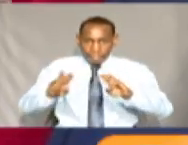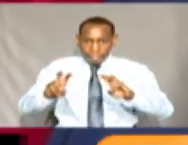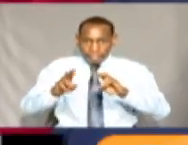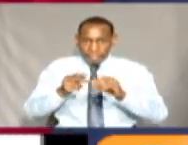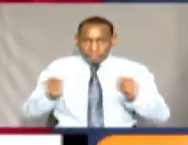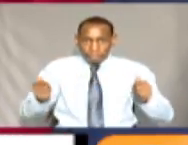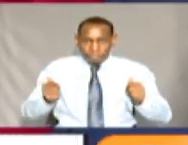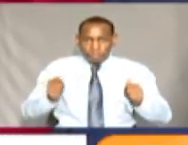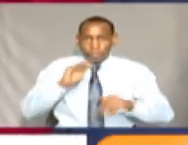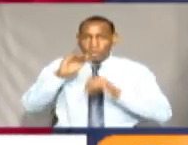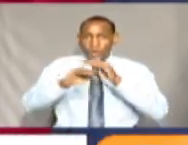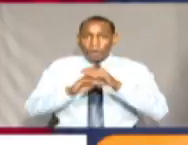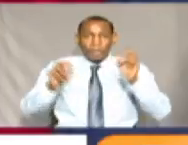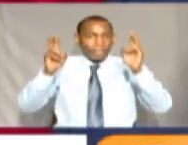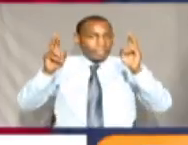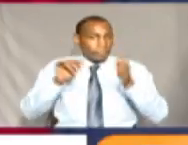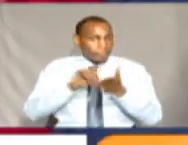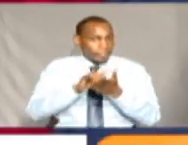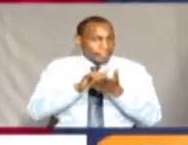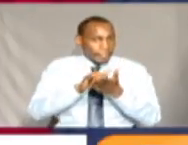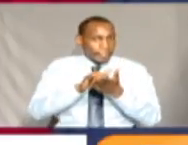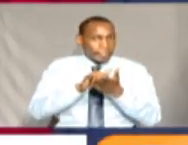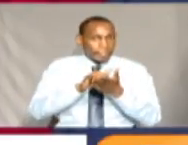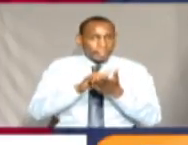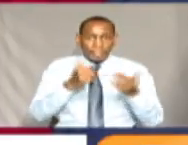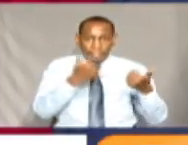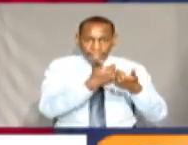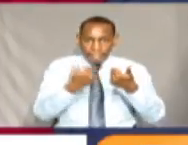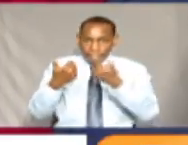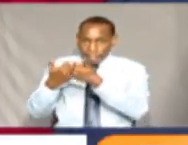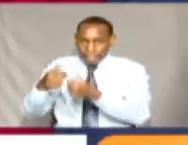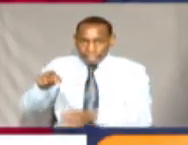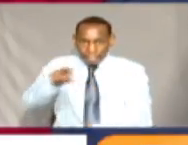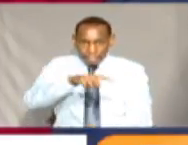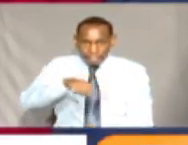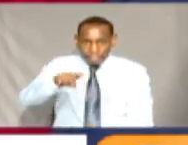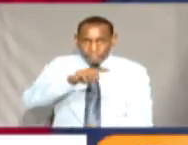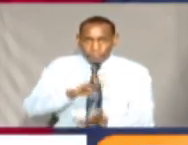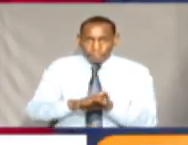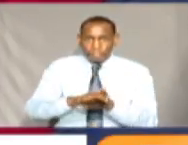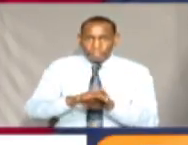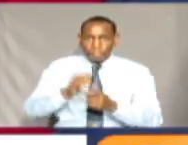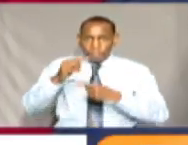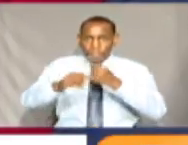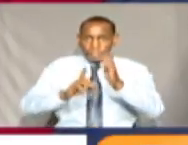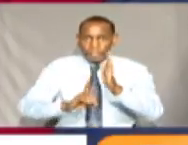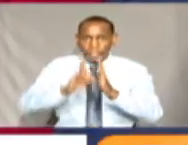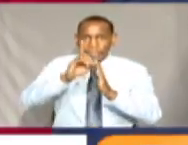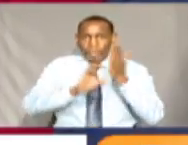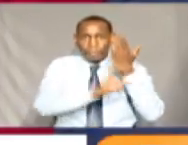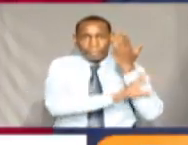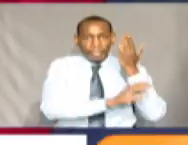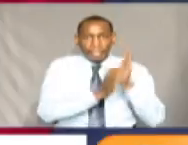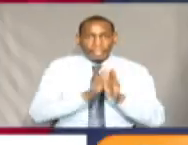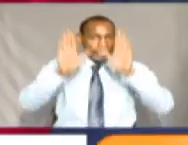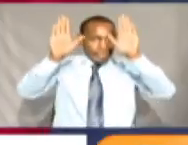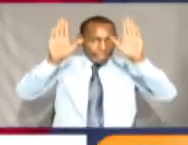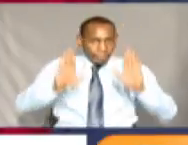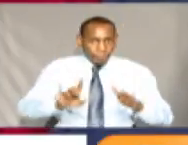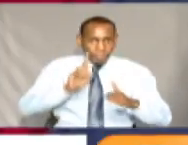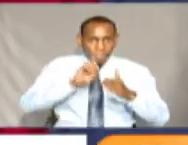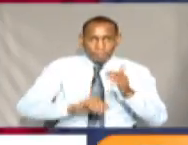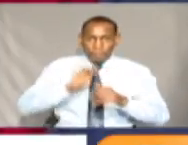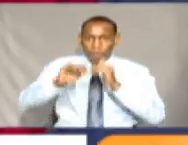ya yale mambo ambayo ni changamoto kwetu, tukipeleka taifa letu mbele. Na ya muhimu kwa